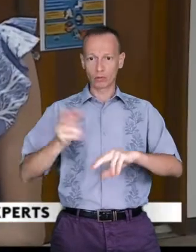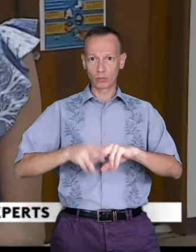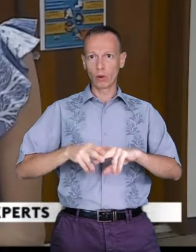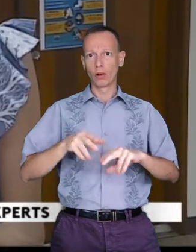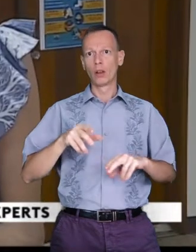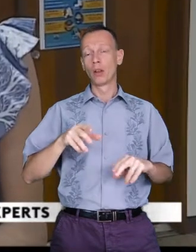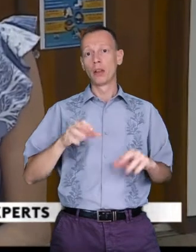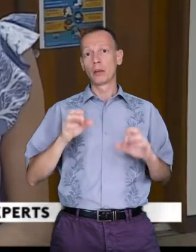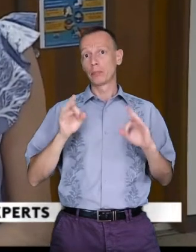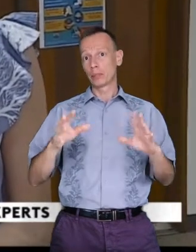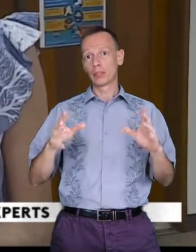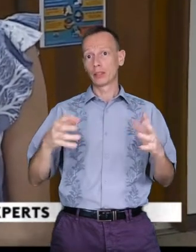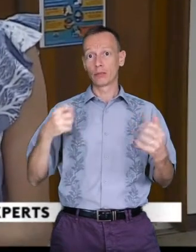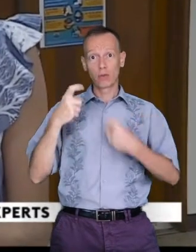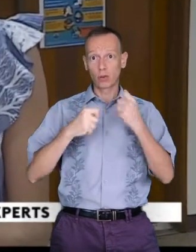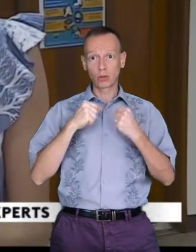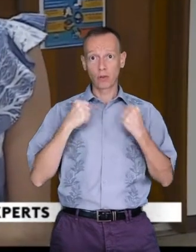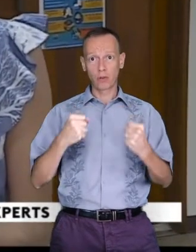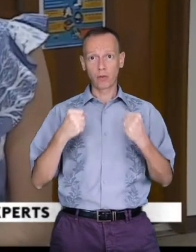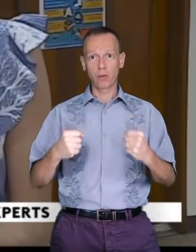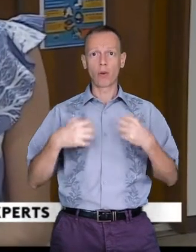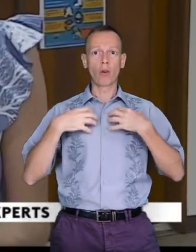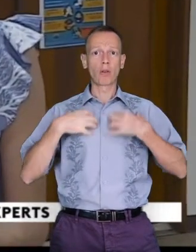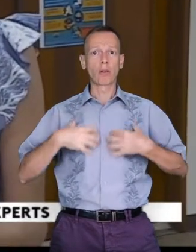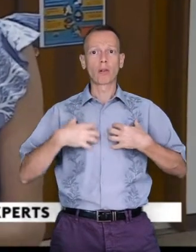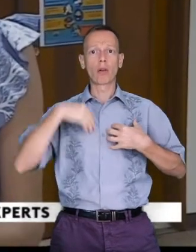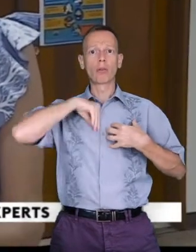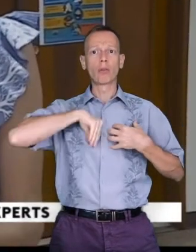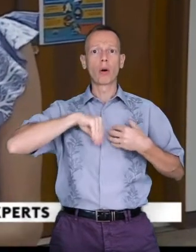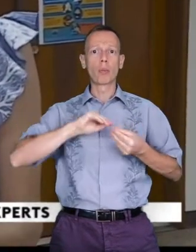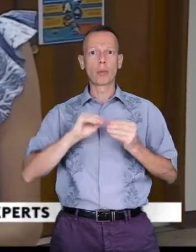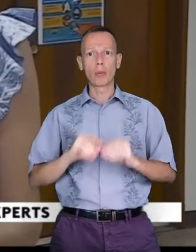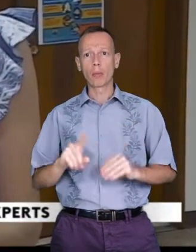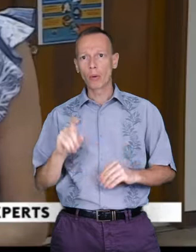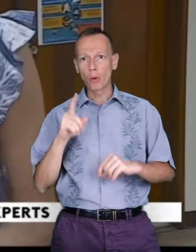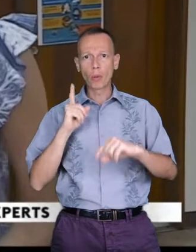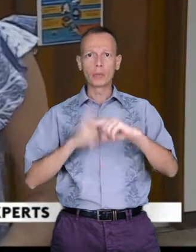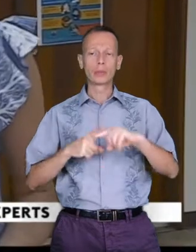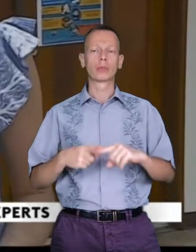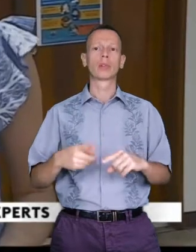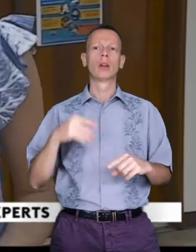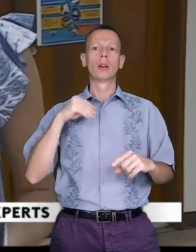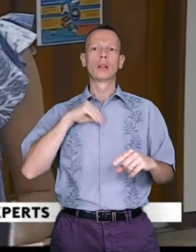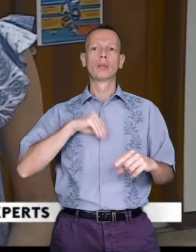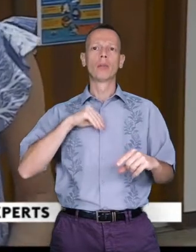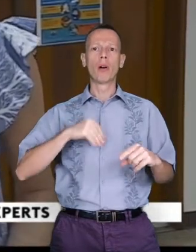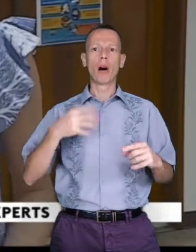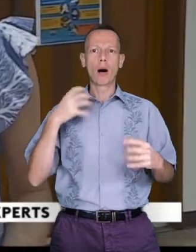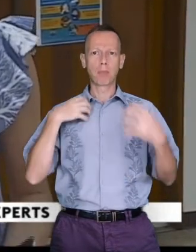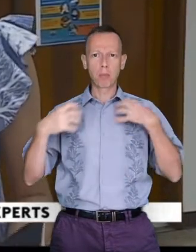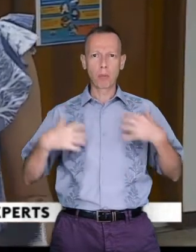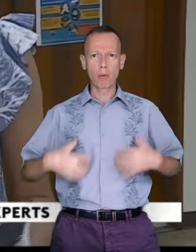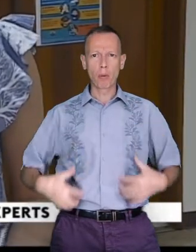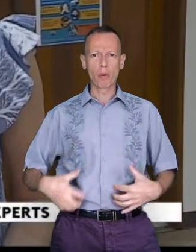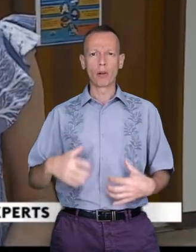est décédé d'un hématome sous-dural aigu et d'un œdème pulmonaire massif, conclut le professeur Rambaud. Ce n'est pas